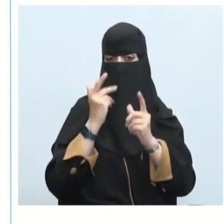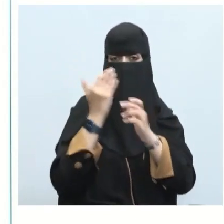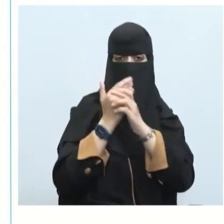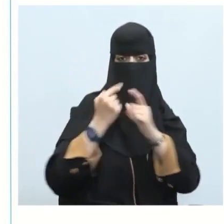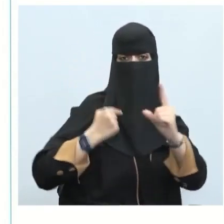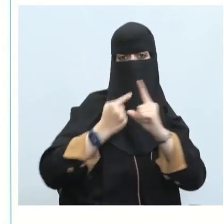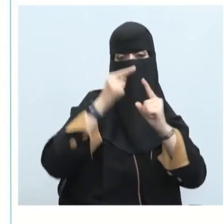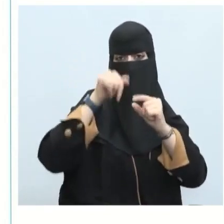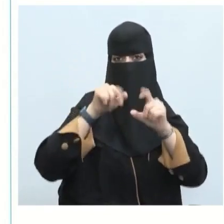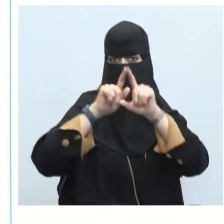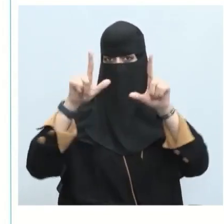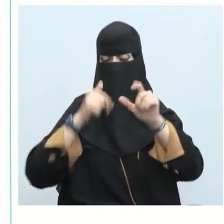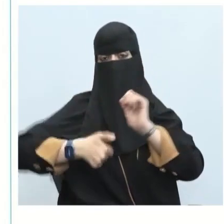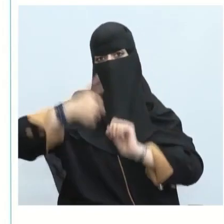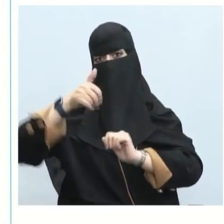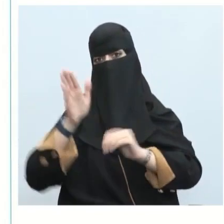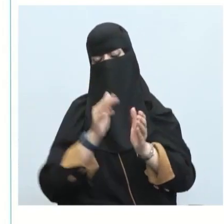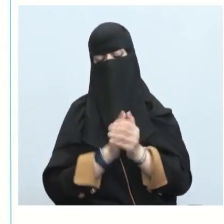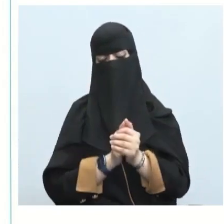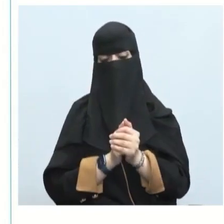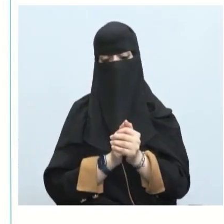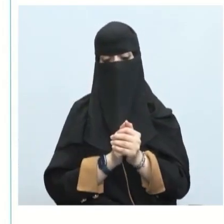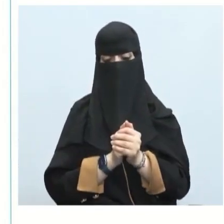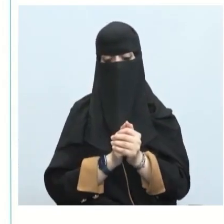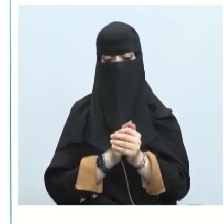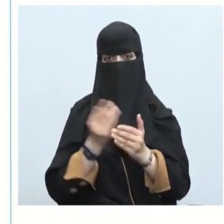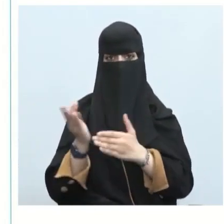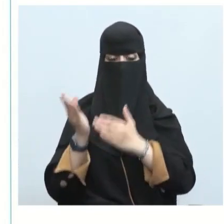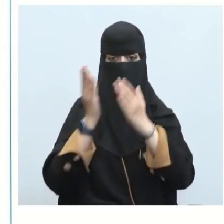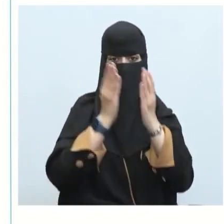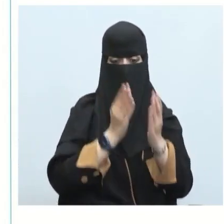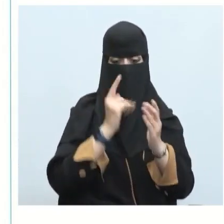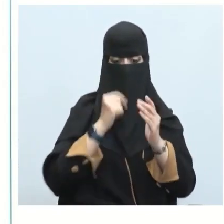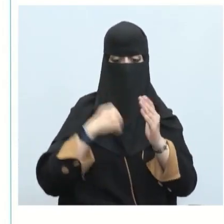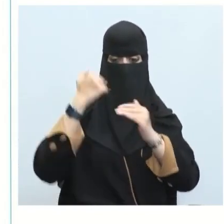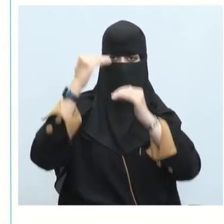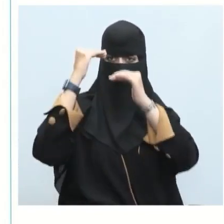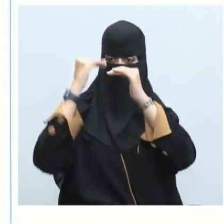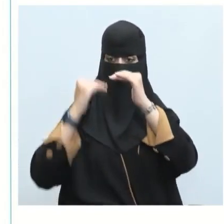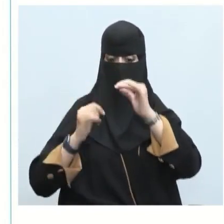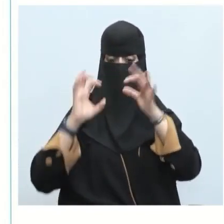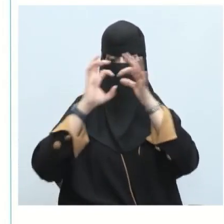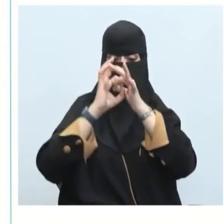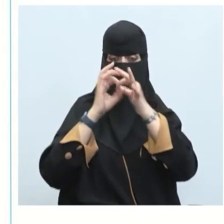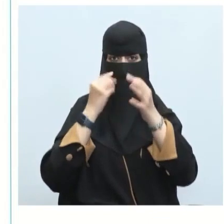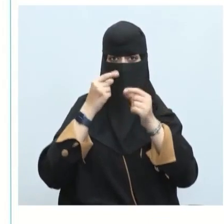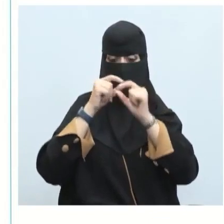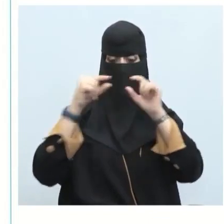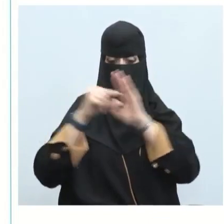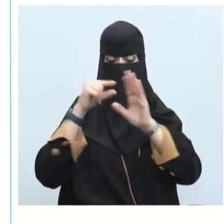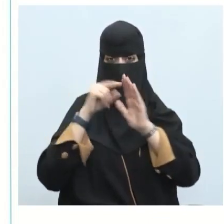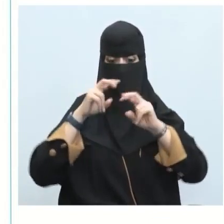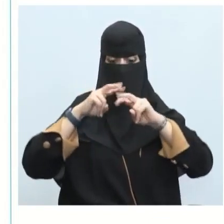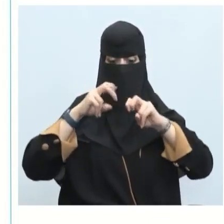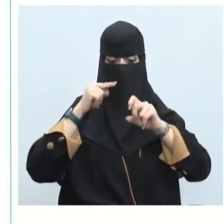الموقع بشكل افضل بالاضافه بالاضافه الى ذلك لتقديم نتائج مرتبطه